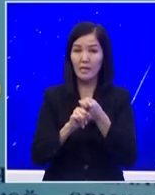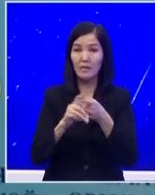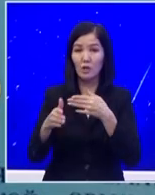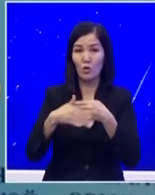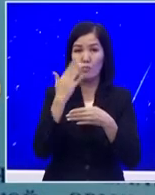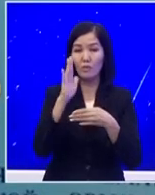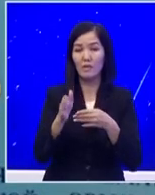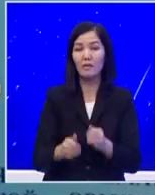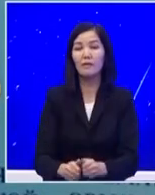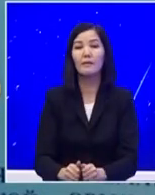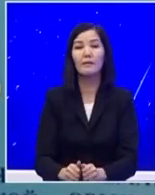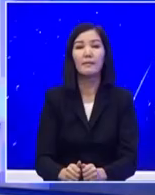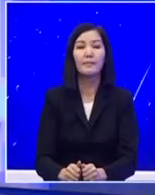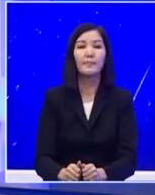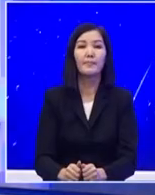жауапкершілікке тартылатын болады.